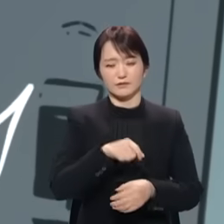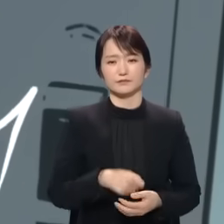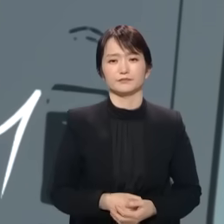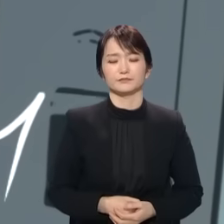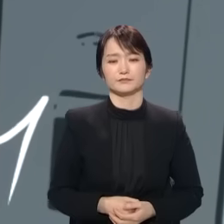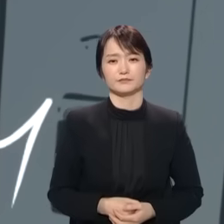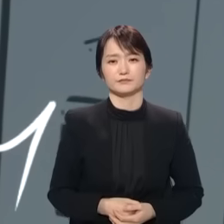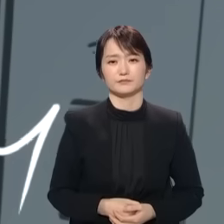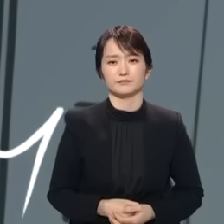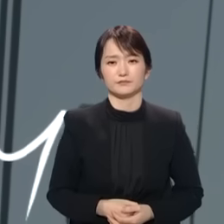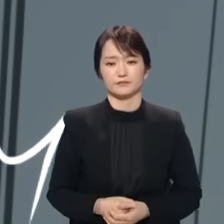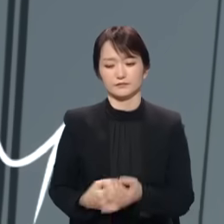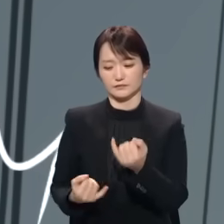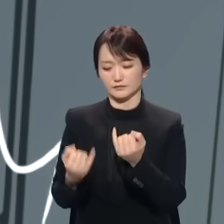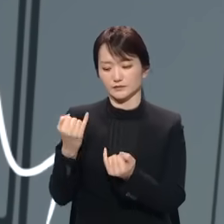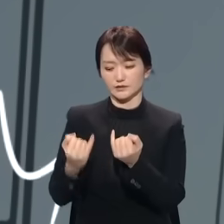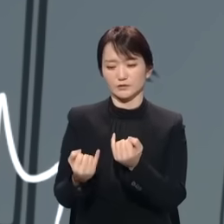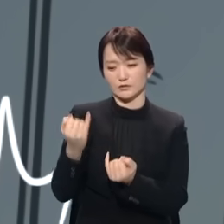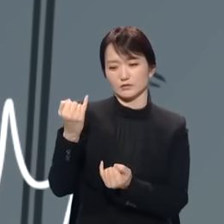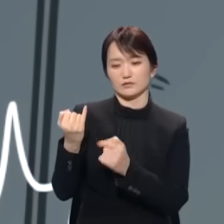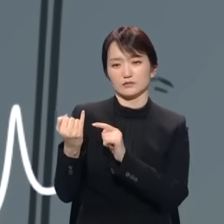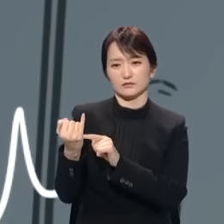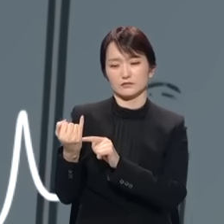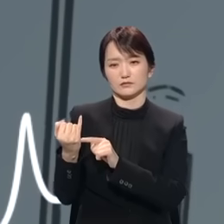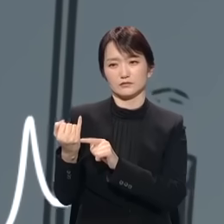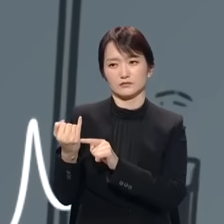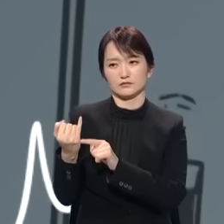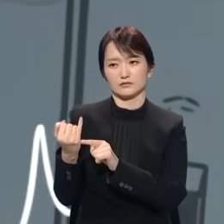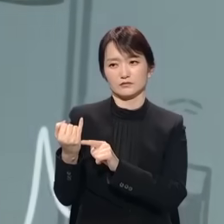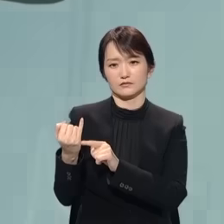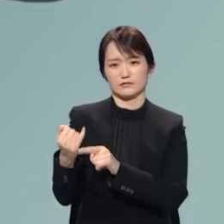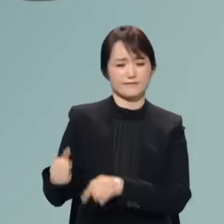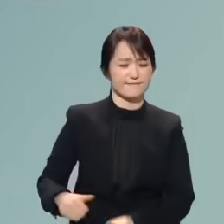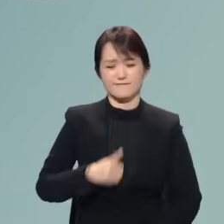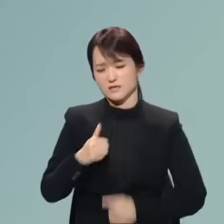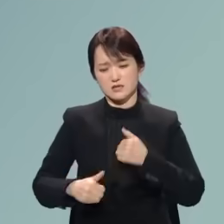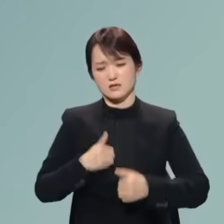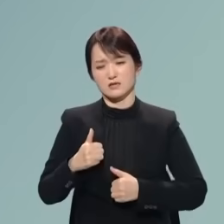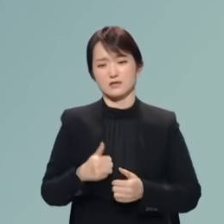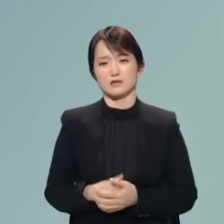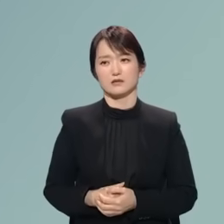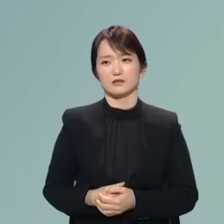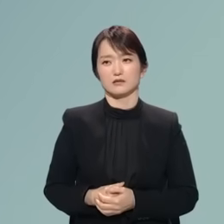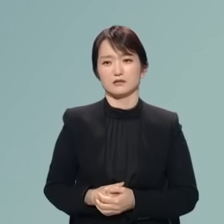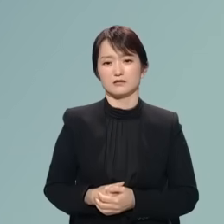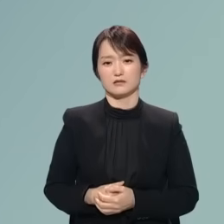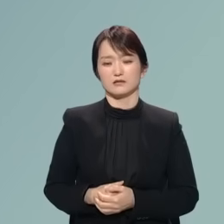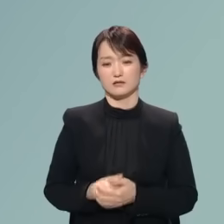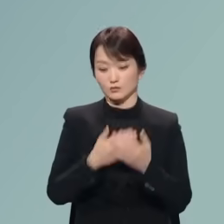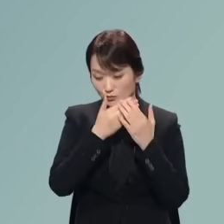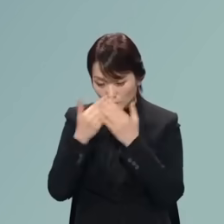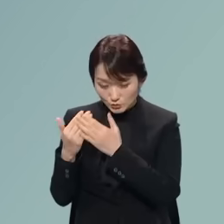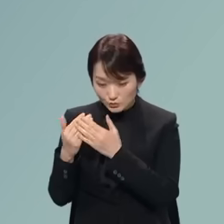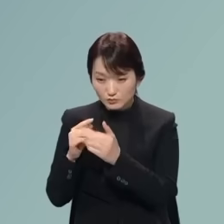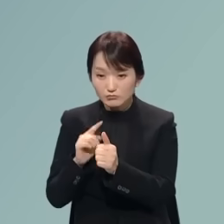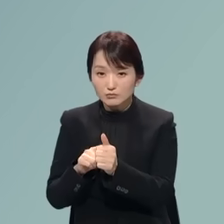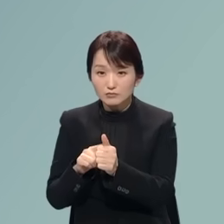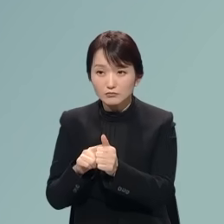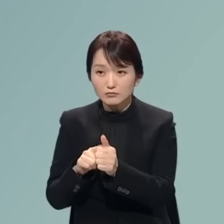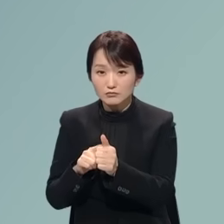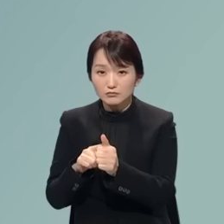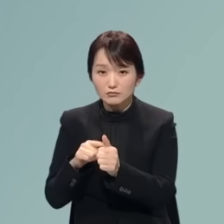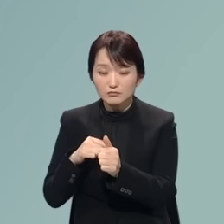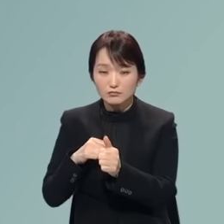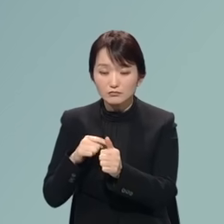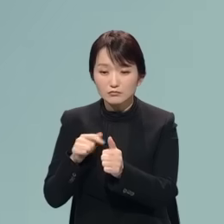처음에는 그 자매 중에 언니 언니가 막 성을 냈는데 어 그랬더니 저 같이 동거함 갑자기 본인이 올라